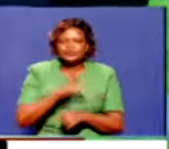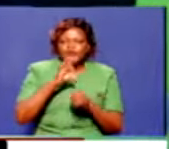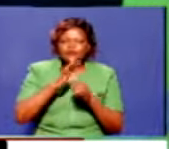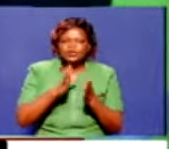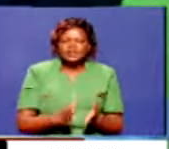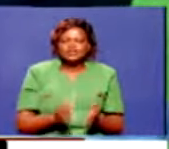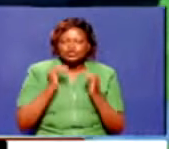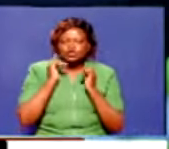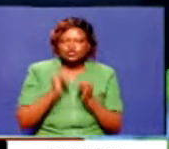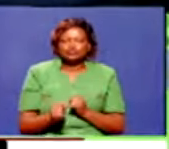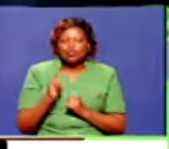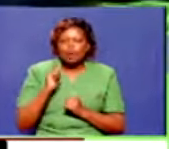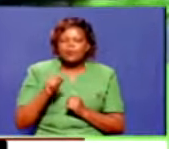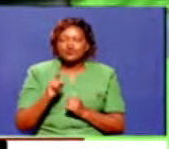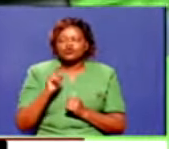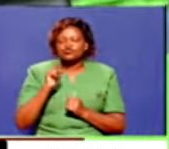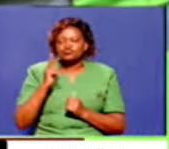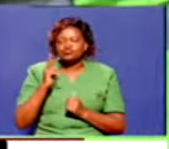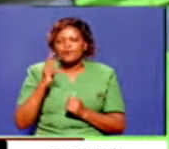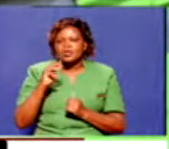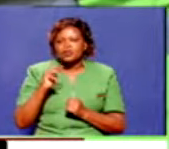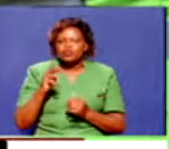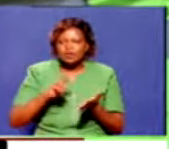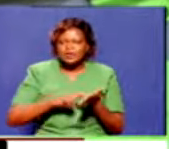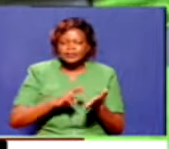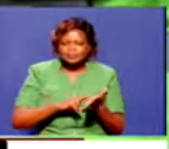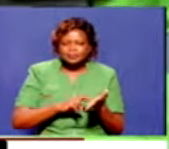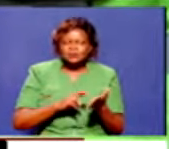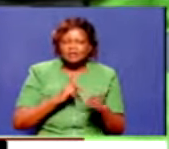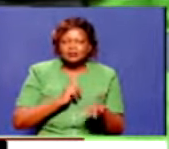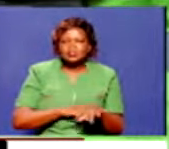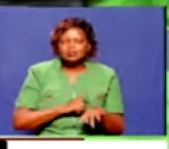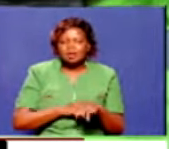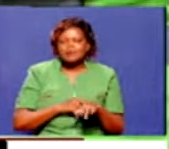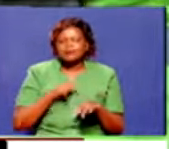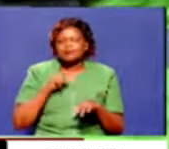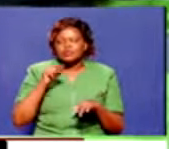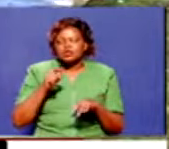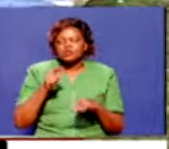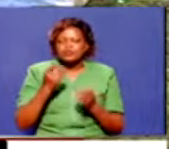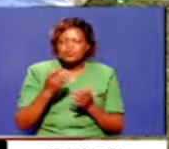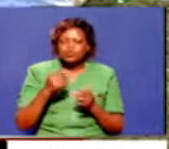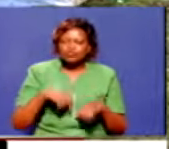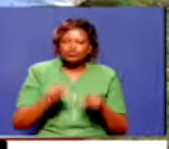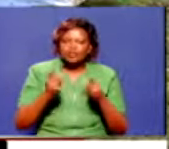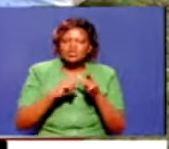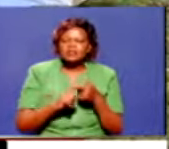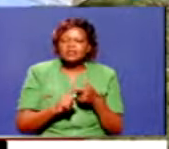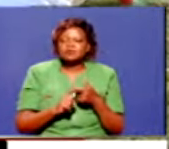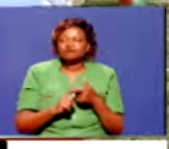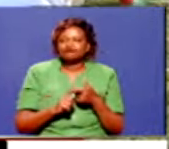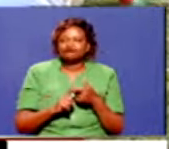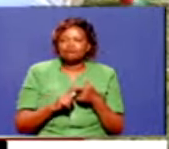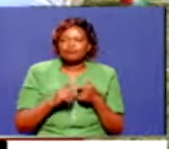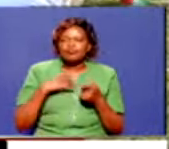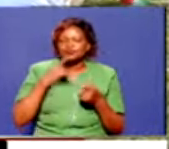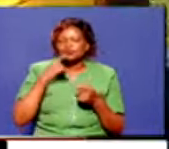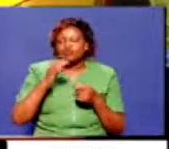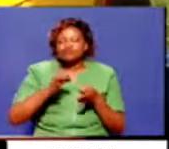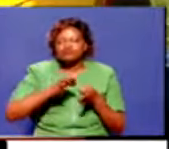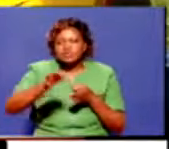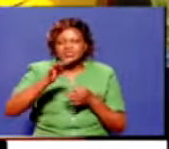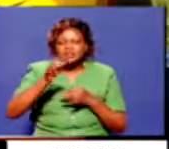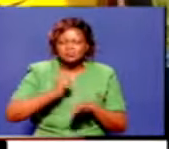wapya 1.2 million walisajiliwa wakati wa shughuli hiyo, huku miito ya kuongezwa kwa muda wa usajili